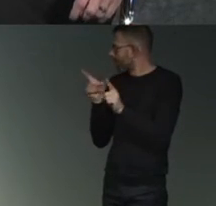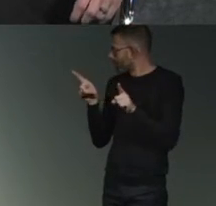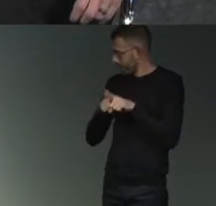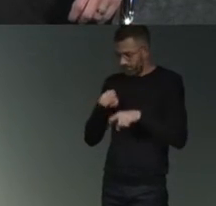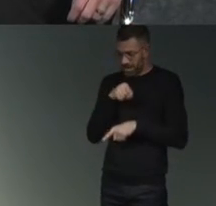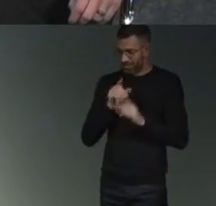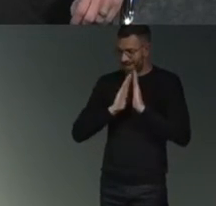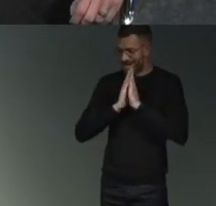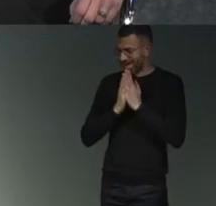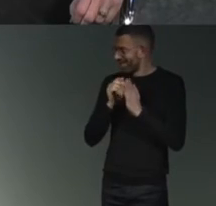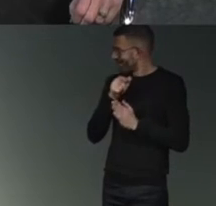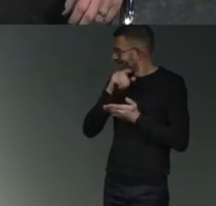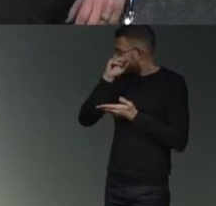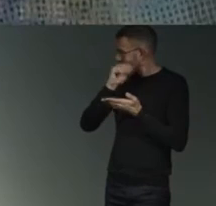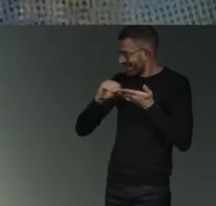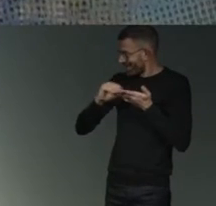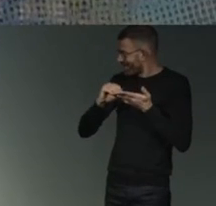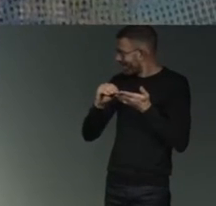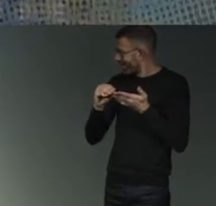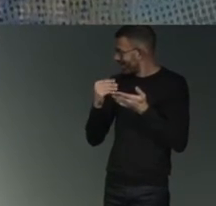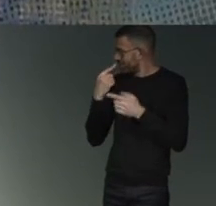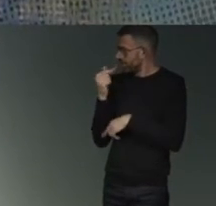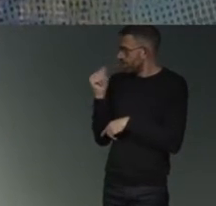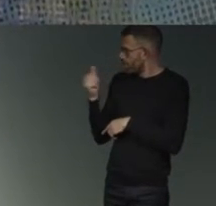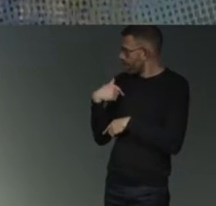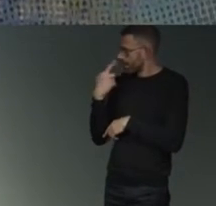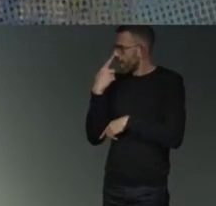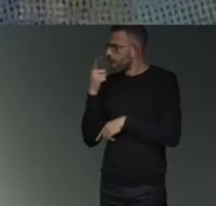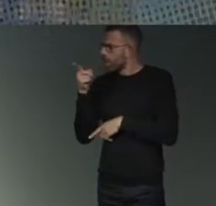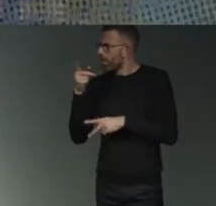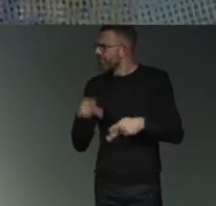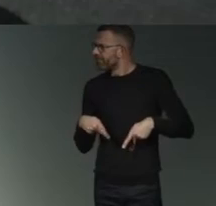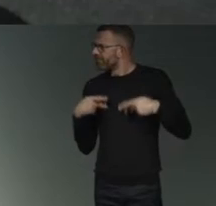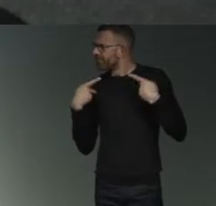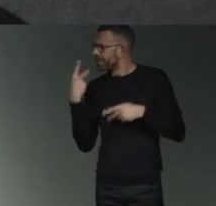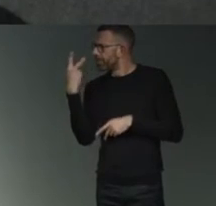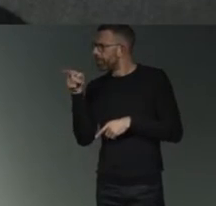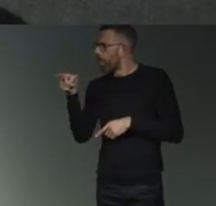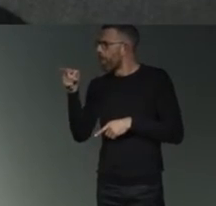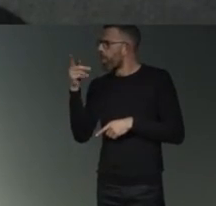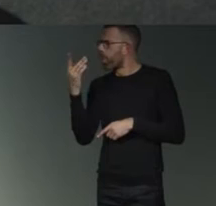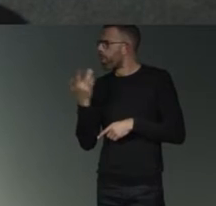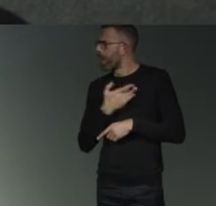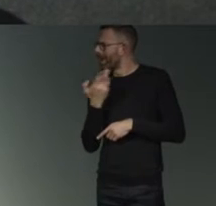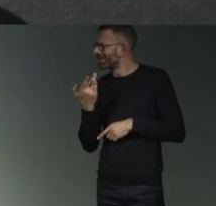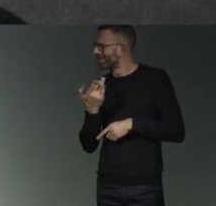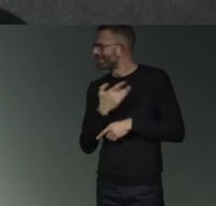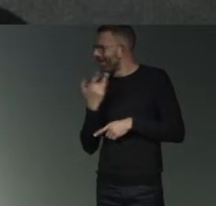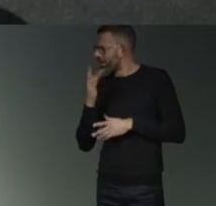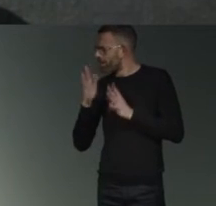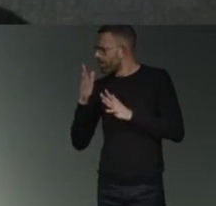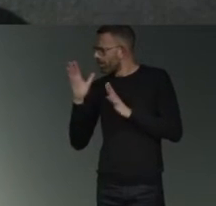de ton roman? Est-ce que c'est arrivé de te dire, eh ben voilà, cette vie est intéressante, et en la